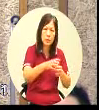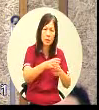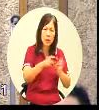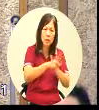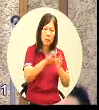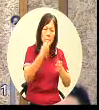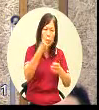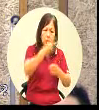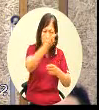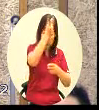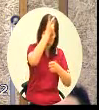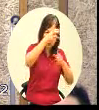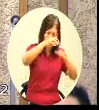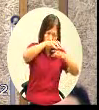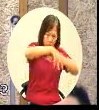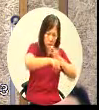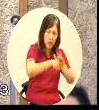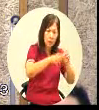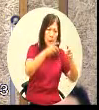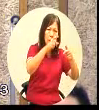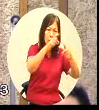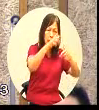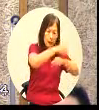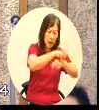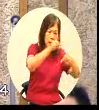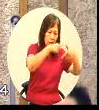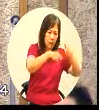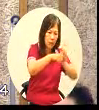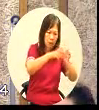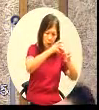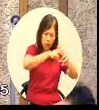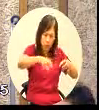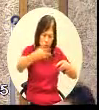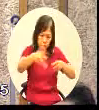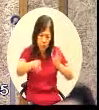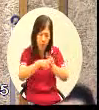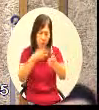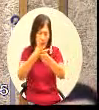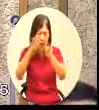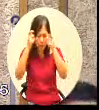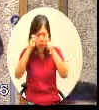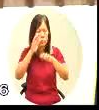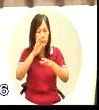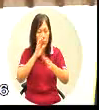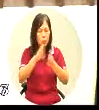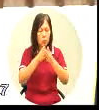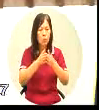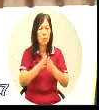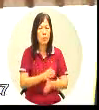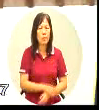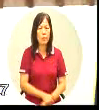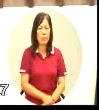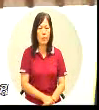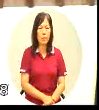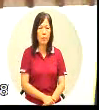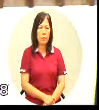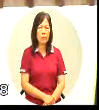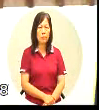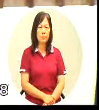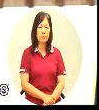的曾文水库跟南化水库越狱引水过来我们高雄这边使用。 好，谢谢哦，局长先请坐哦。